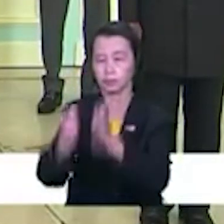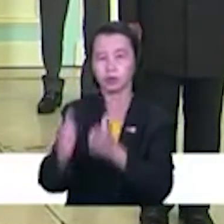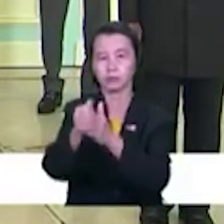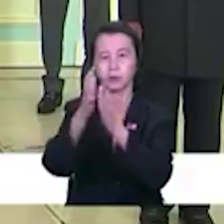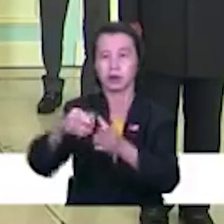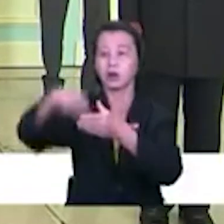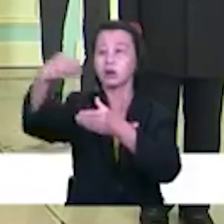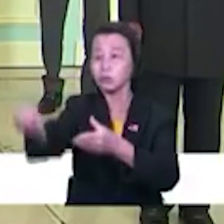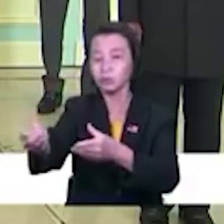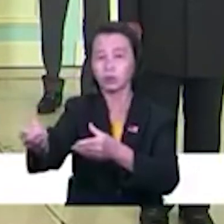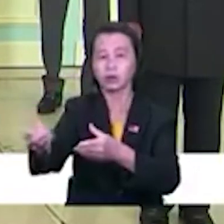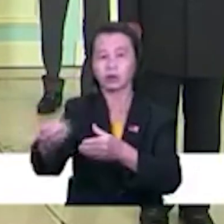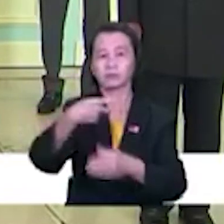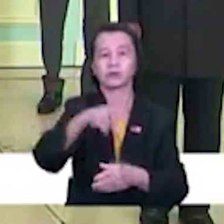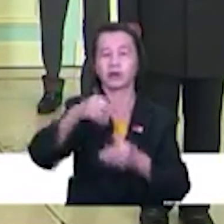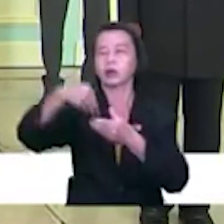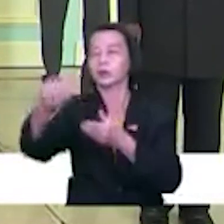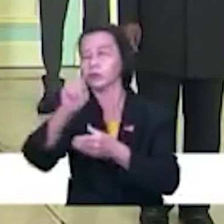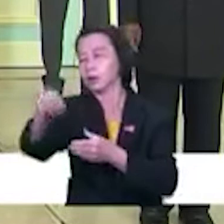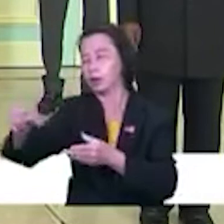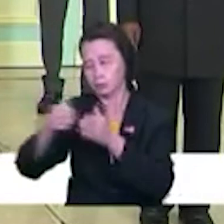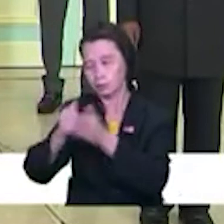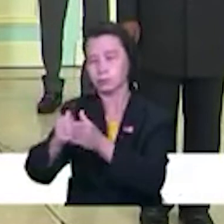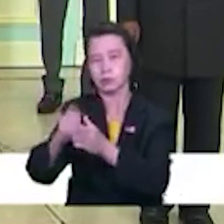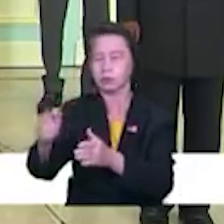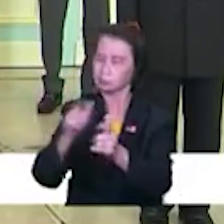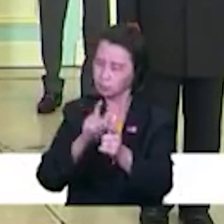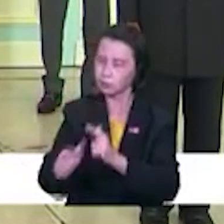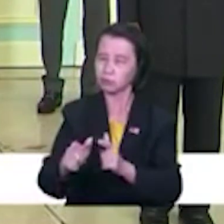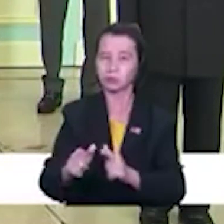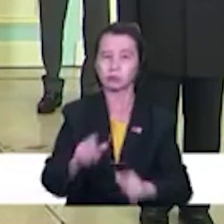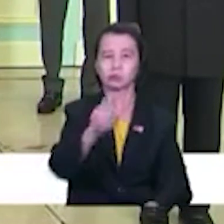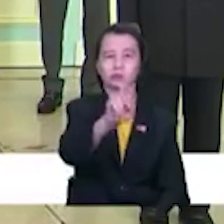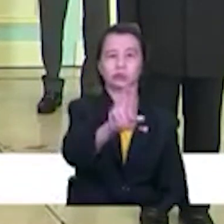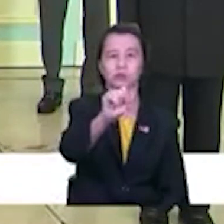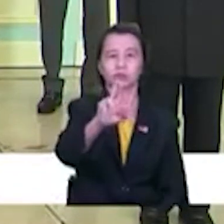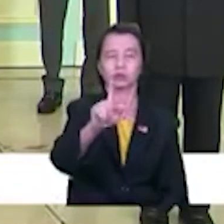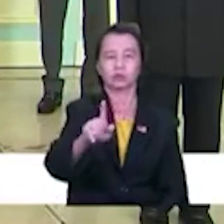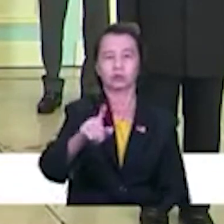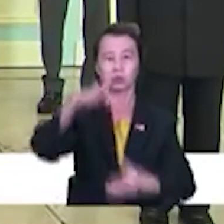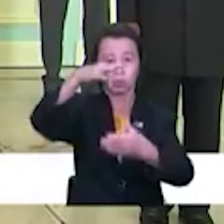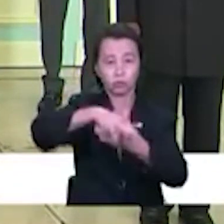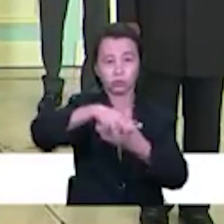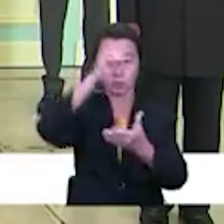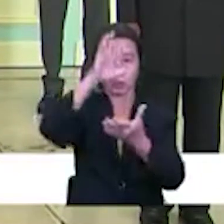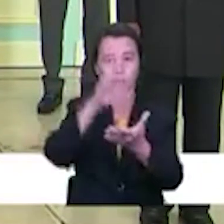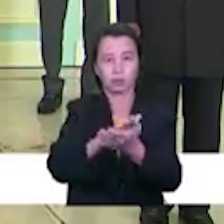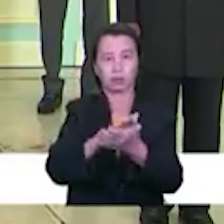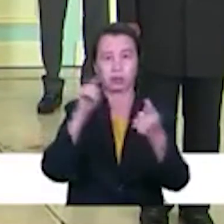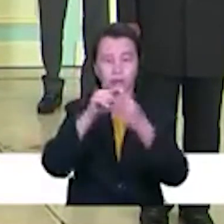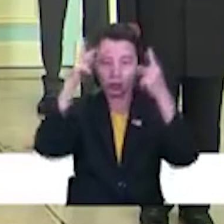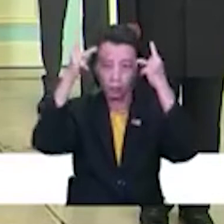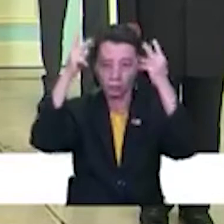di luar dekatan nasional untuk meluluskan usul undi percaya kepada